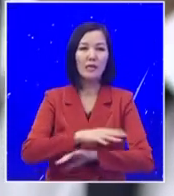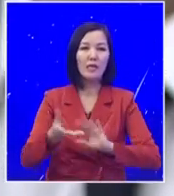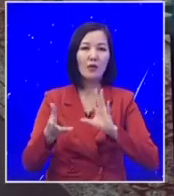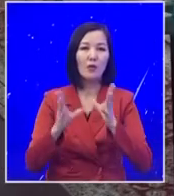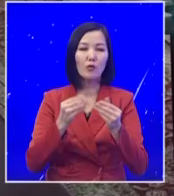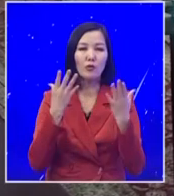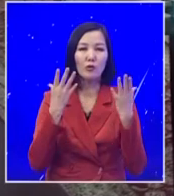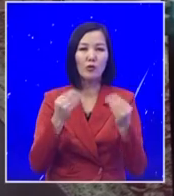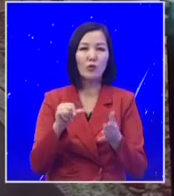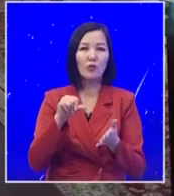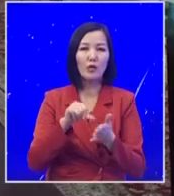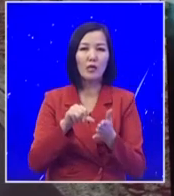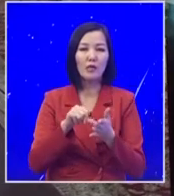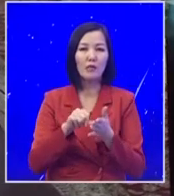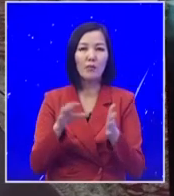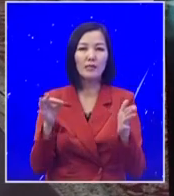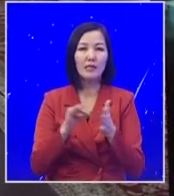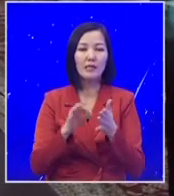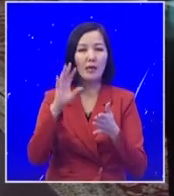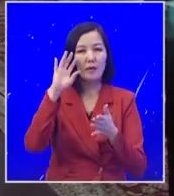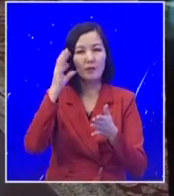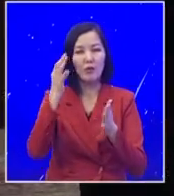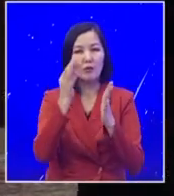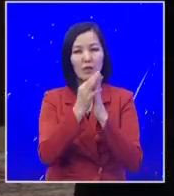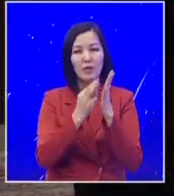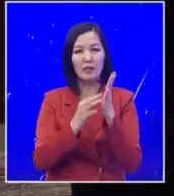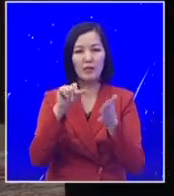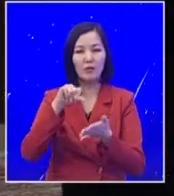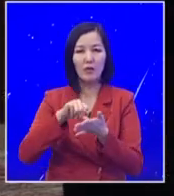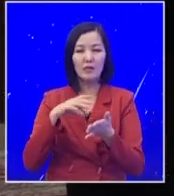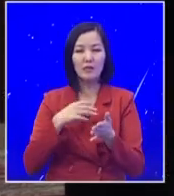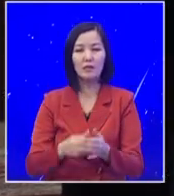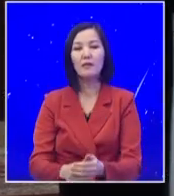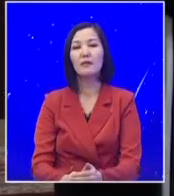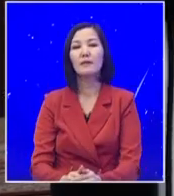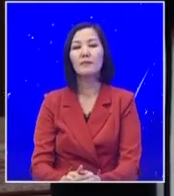күні қатысушылар жеке құзыретін анықтау мақсатында психологиялық тестілеуден өтті.